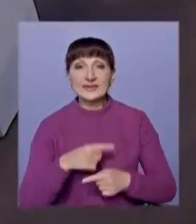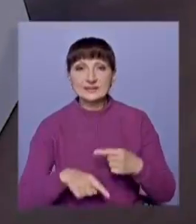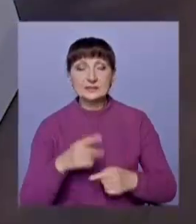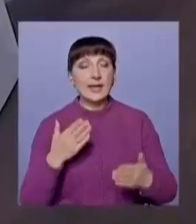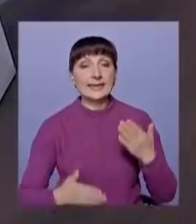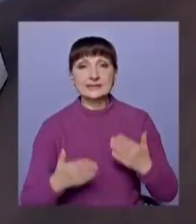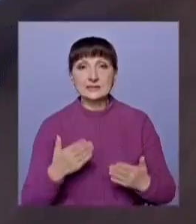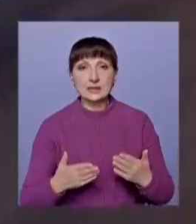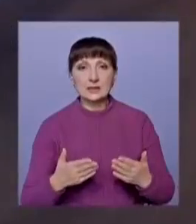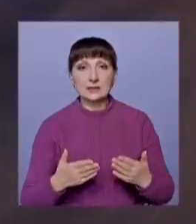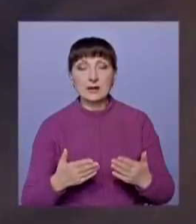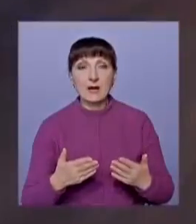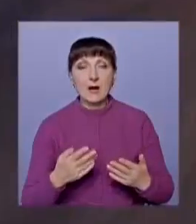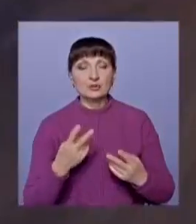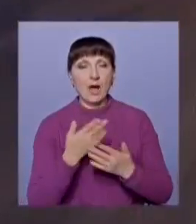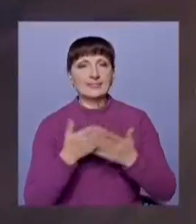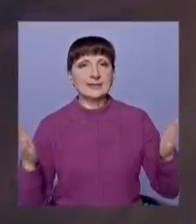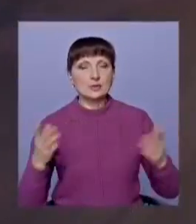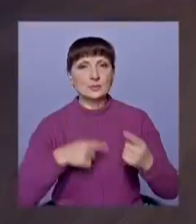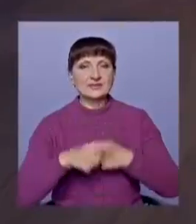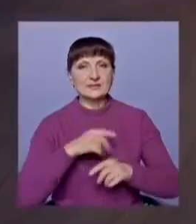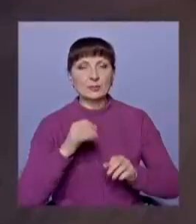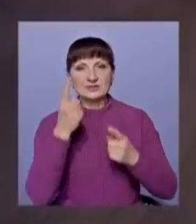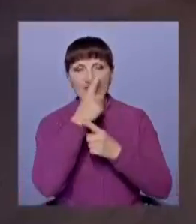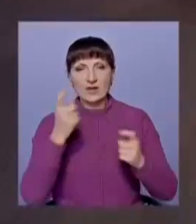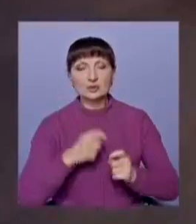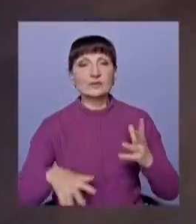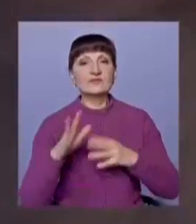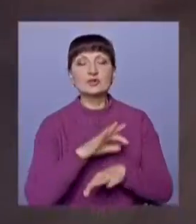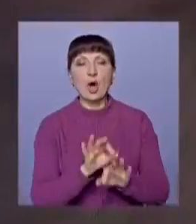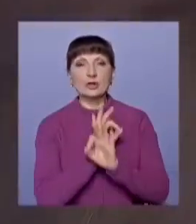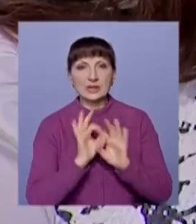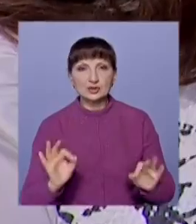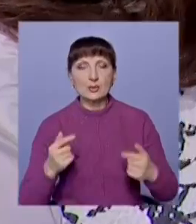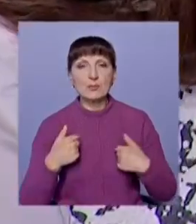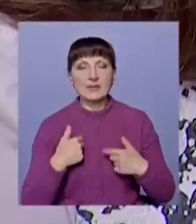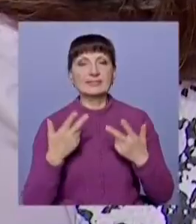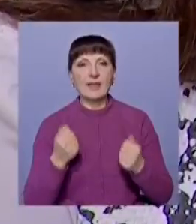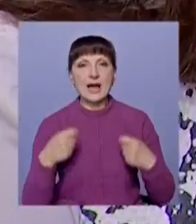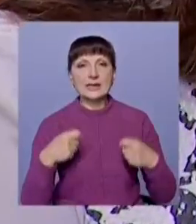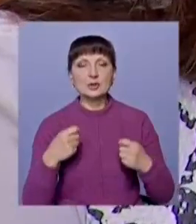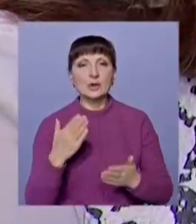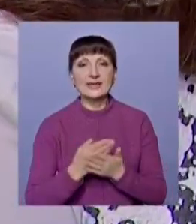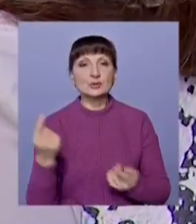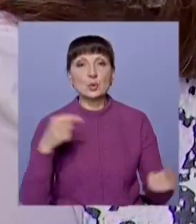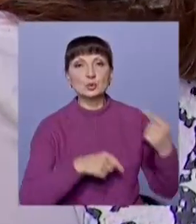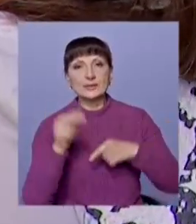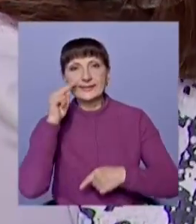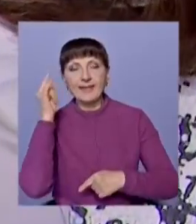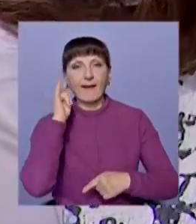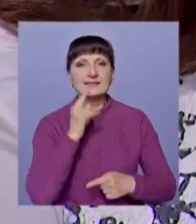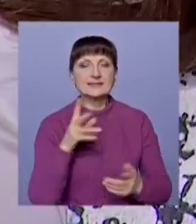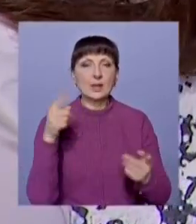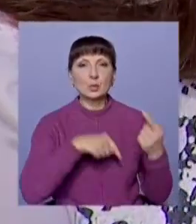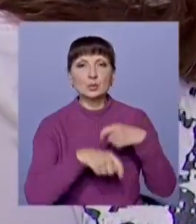если открыто бизнесмены будут заявлять о том, что все отлично, мы зашли на рынок друг друга, у нас есть